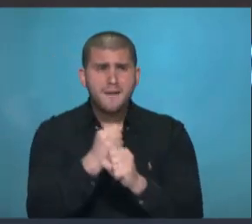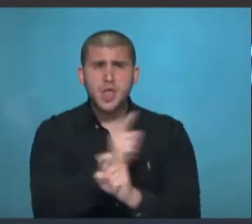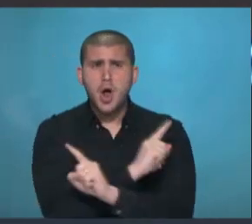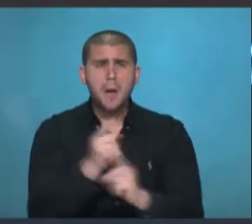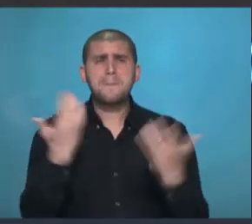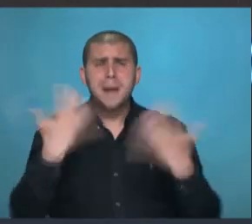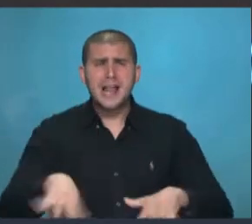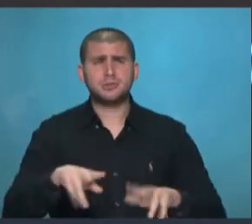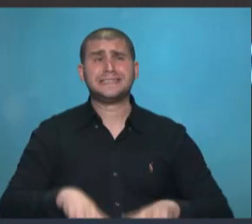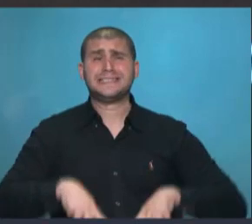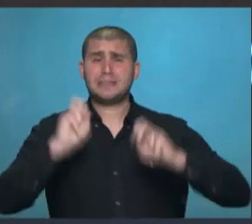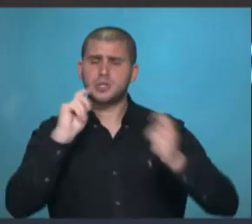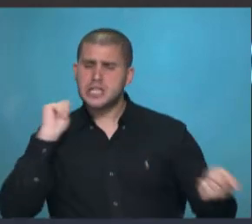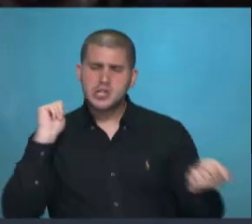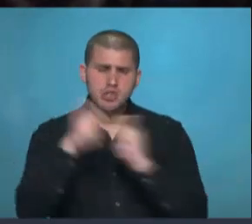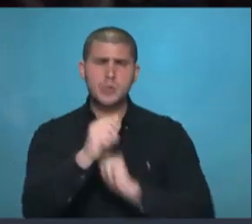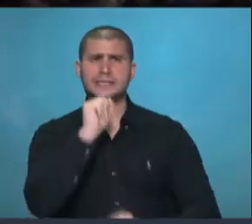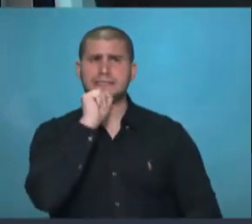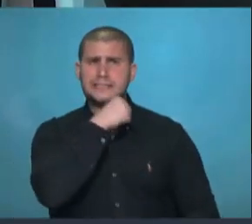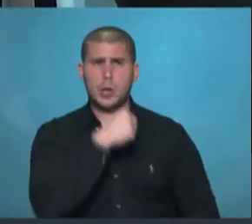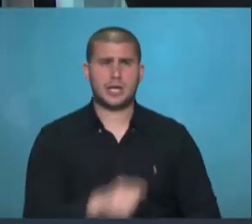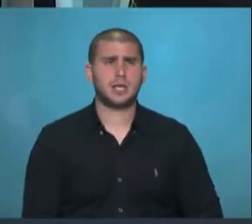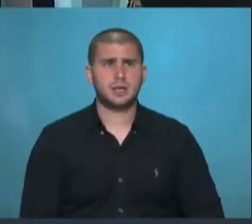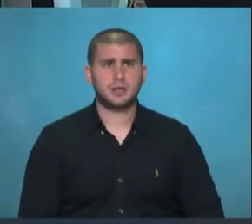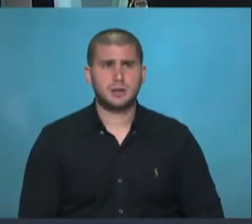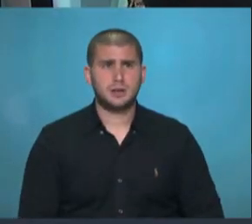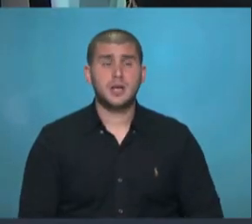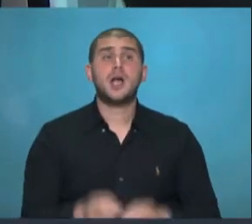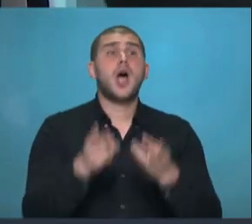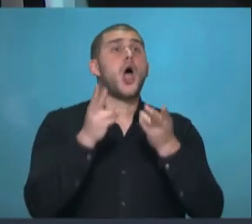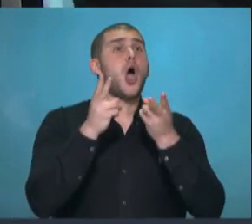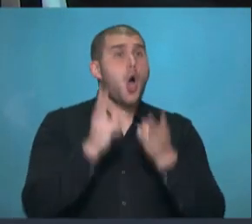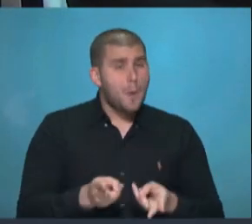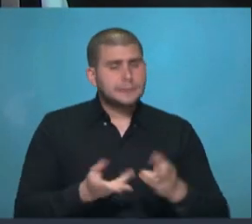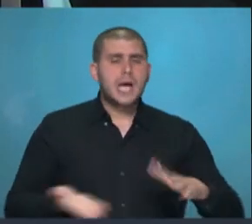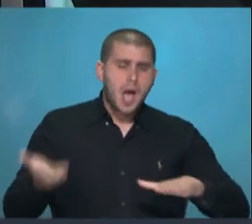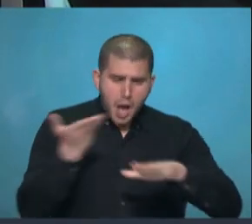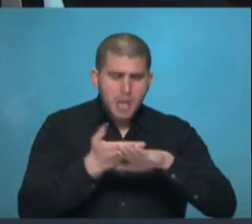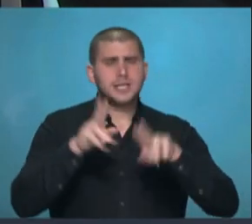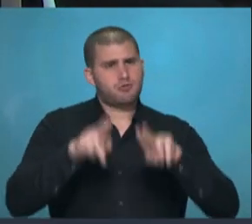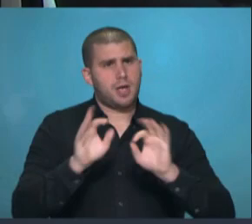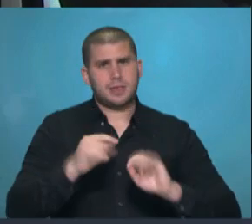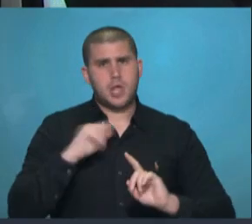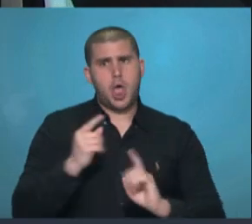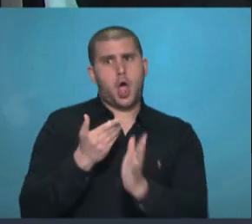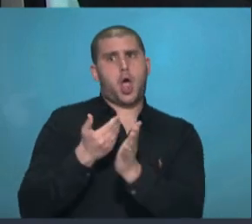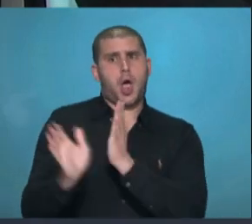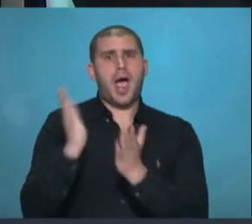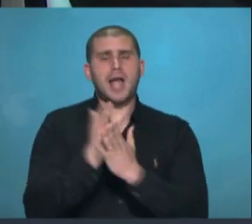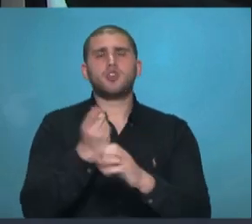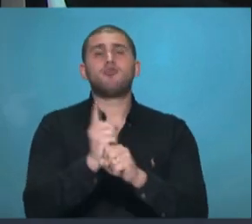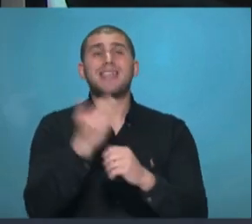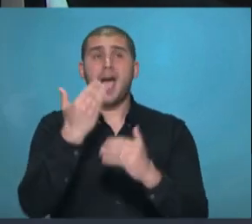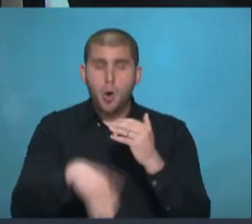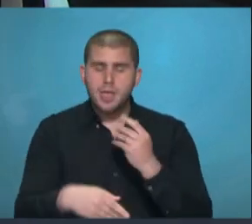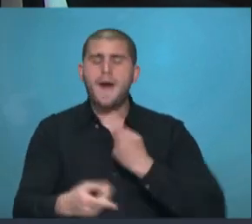את ההזדמנות לשינוי היסטורי. האופציה נמצאת על השולחן, אני לא אוריד אותה עד הרגע האחרון,